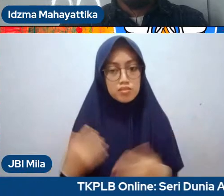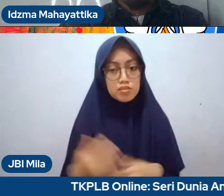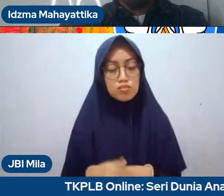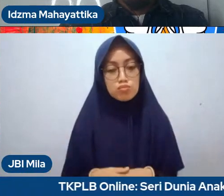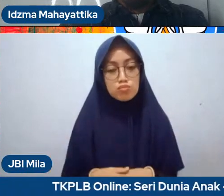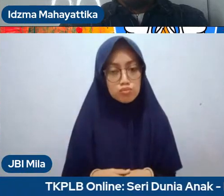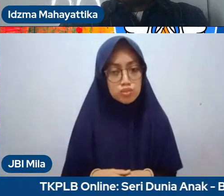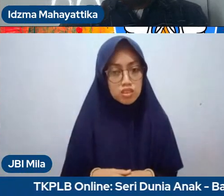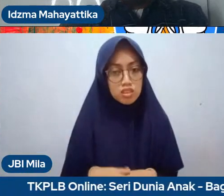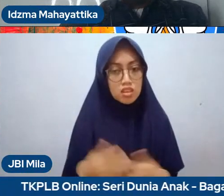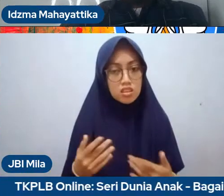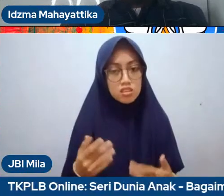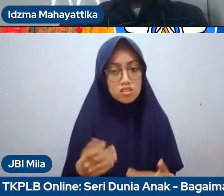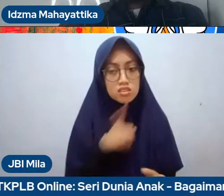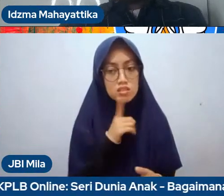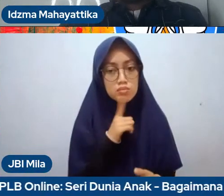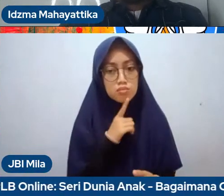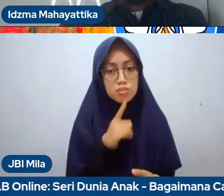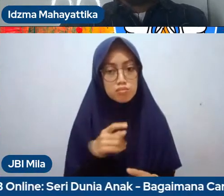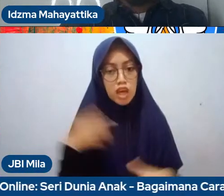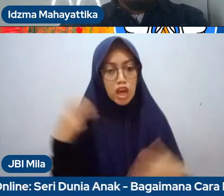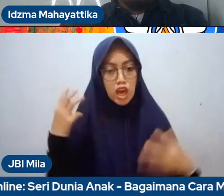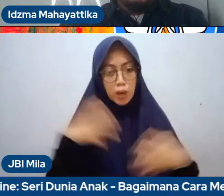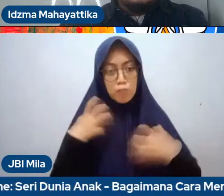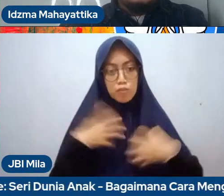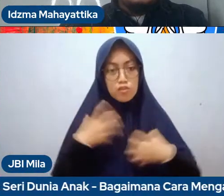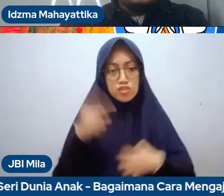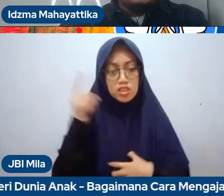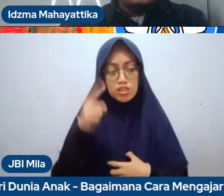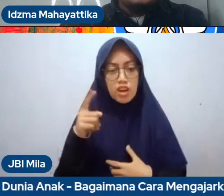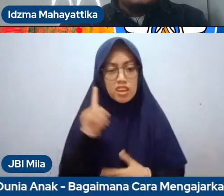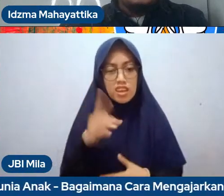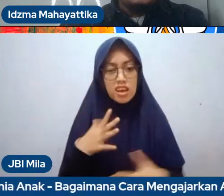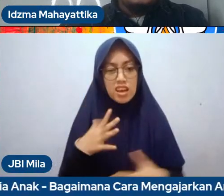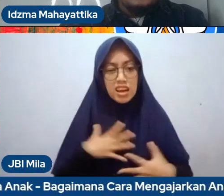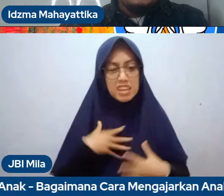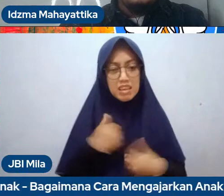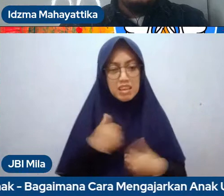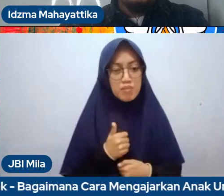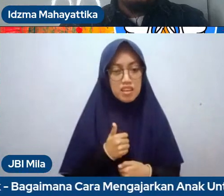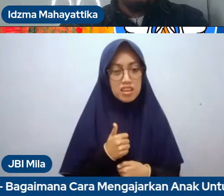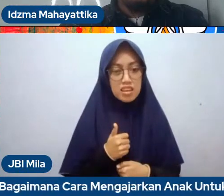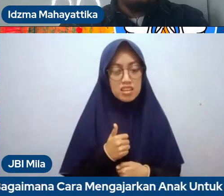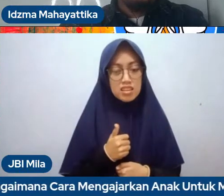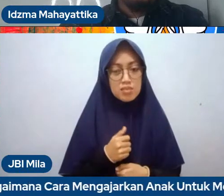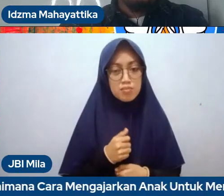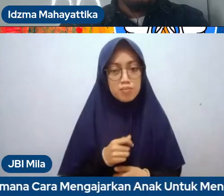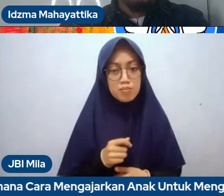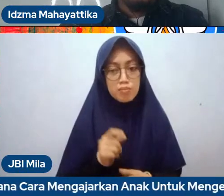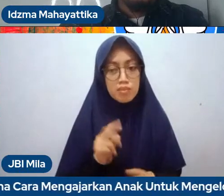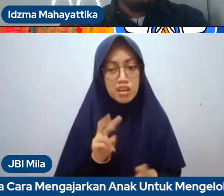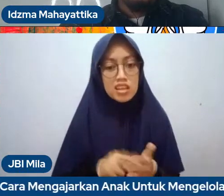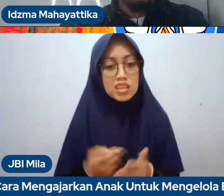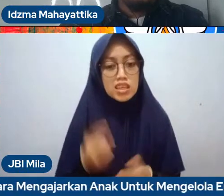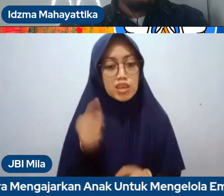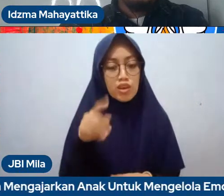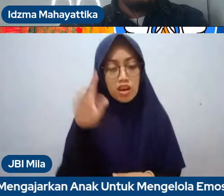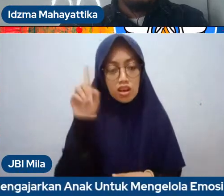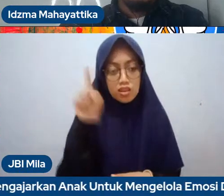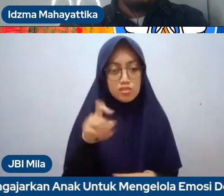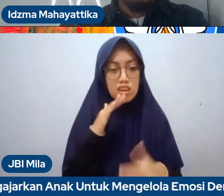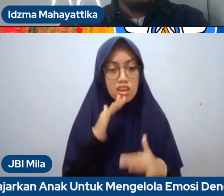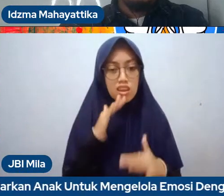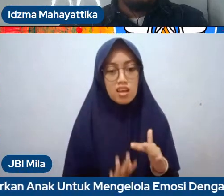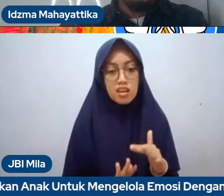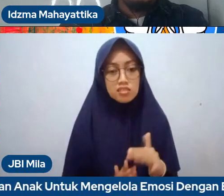karena kan emosi terkait dengan tubuh, berarti tubuh yang nggak nyaman itu harus dibuat rileks dulu supaya nanti dia bisa berpikir dengan jernih seperti itu.